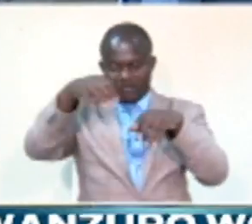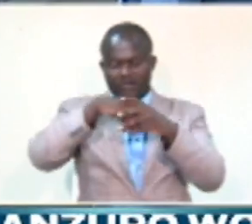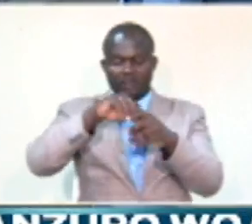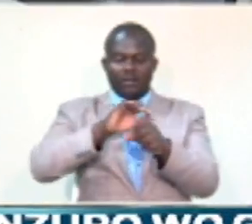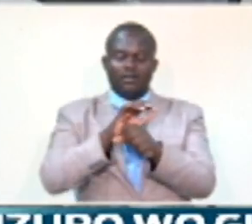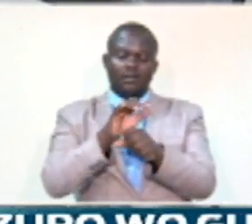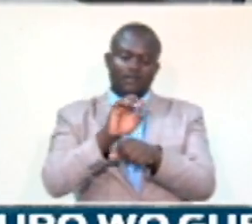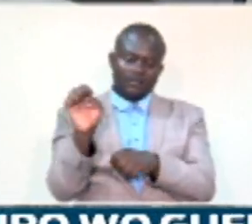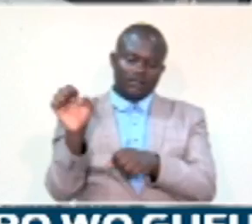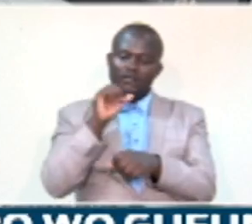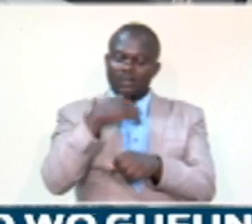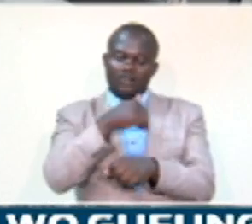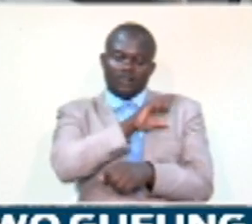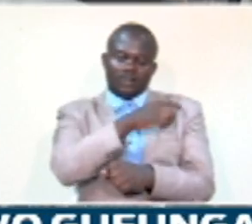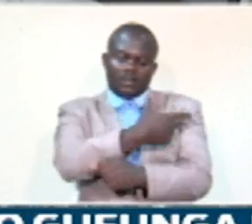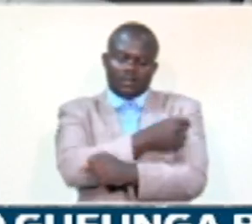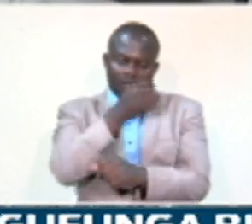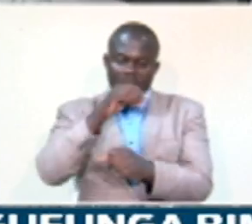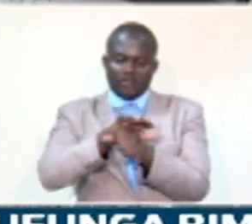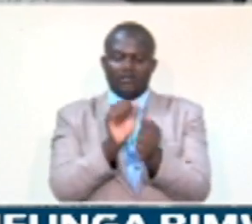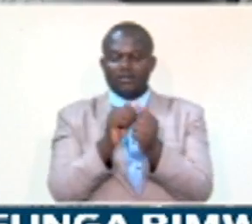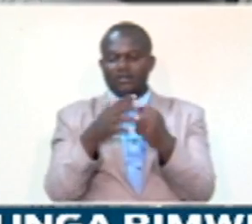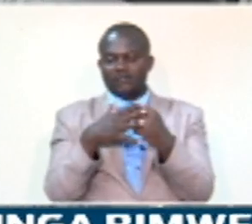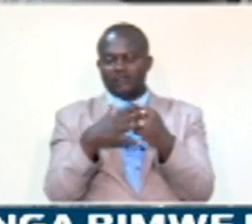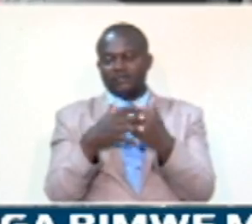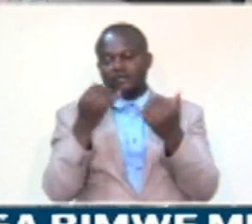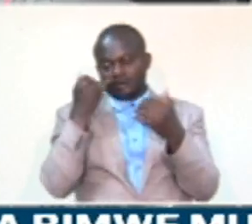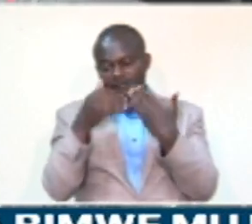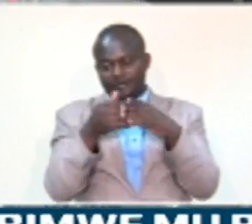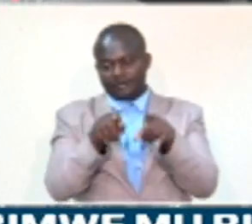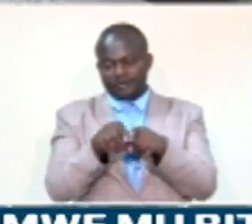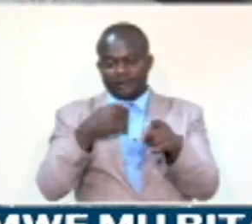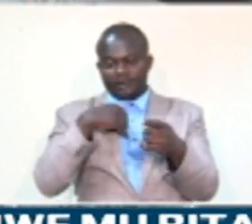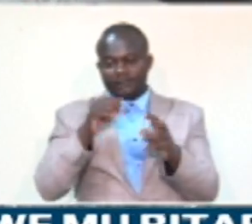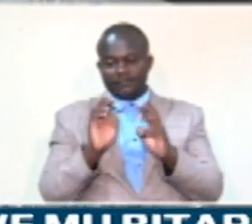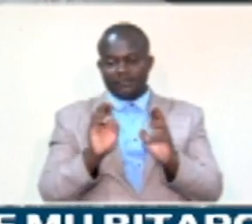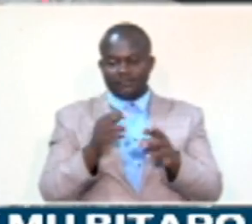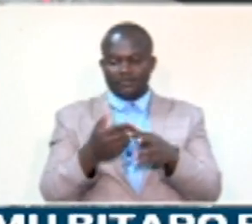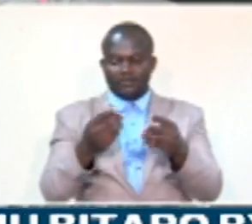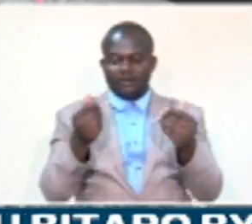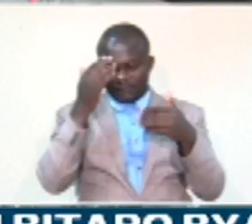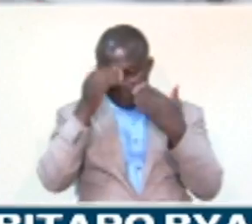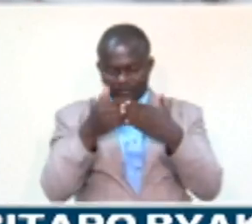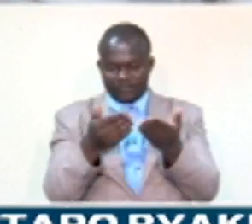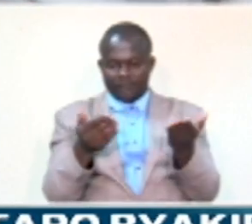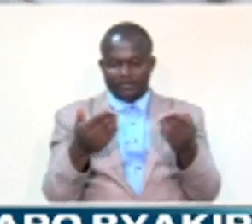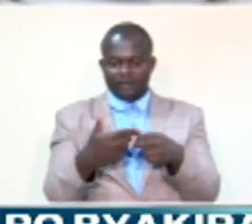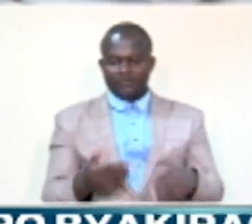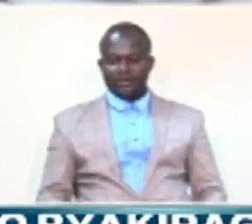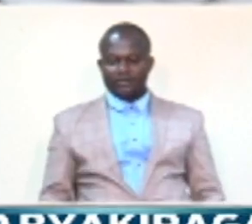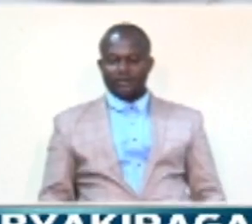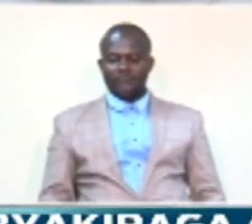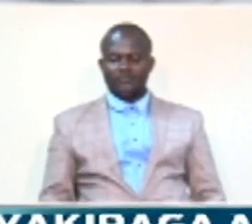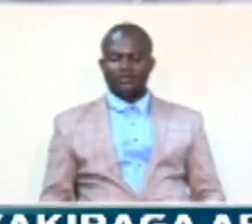y'Iburasirazuba. Avuga ko atagize amahirwe yo gukingirwa COVID-19 nubwo bimeze bitya afite icyizere cyo gukira kuko arimo koroherwa. Nari meze